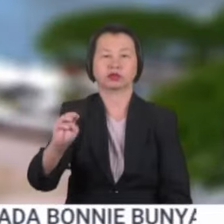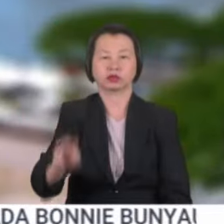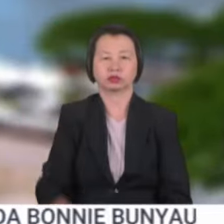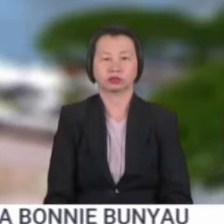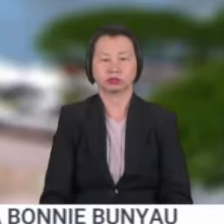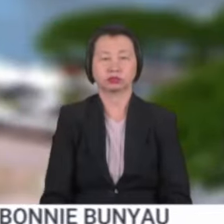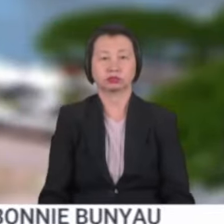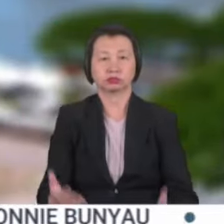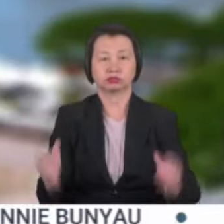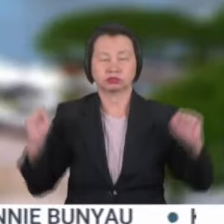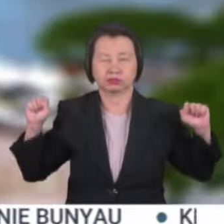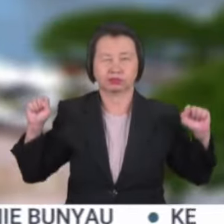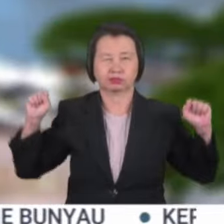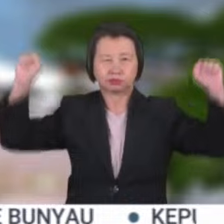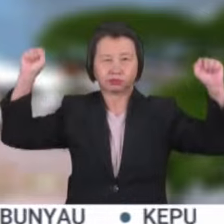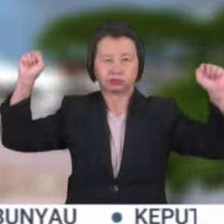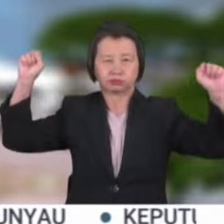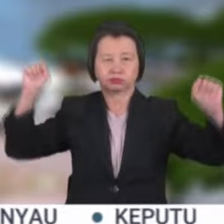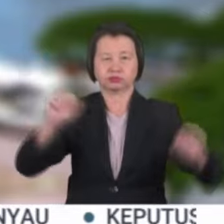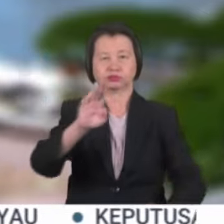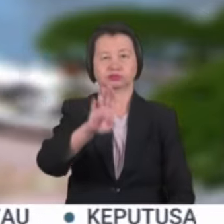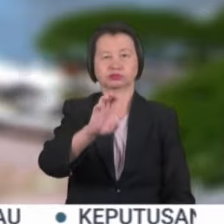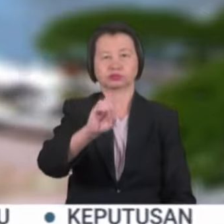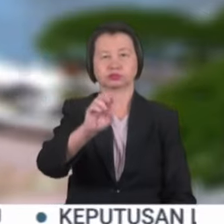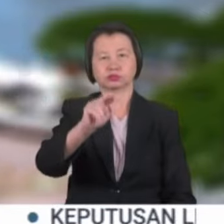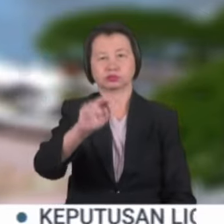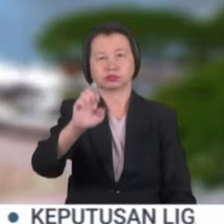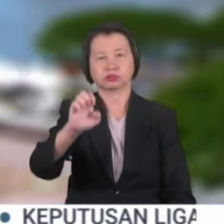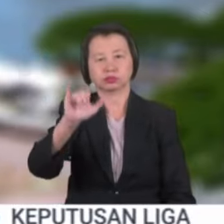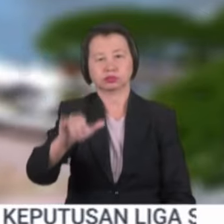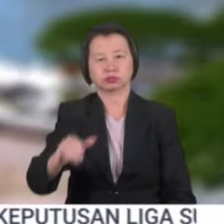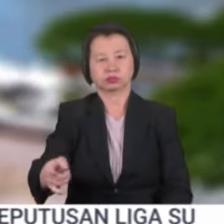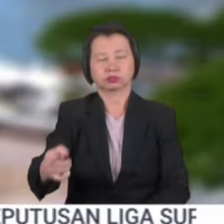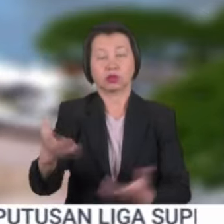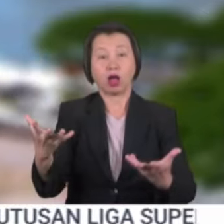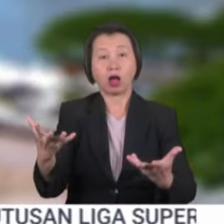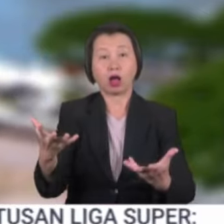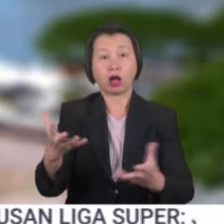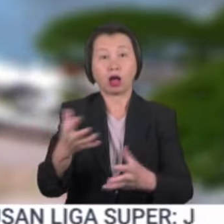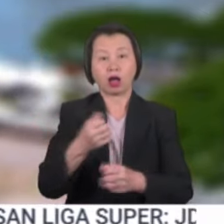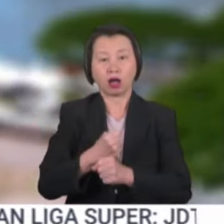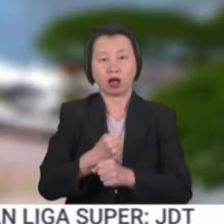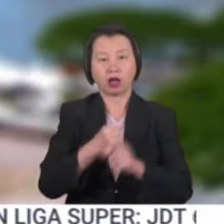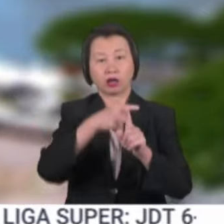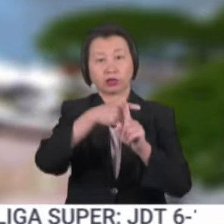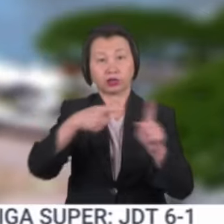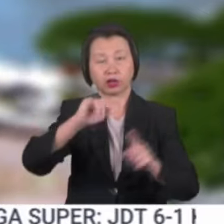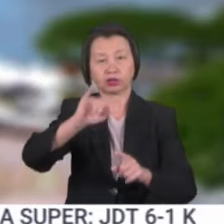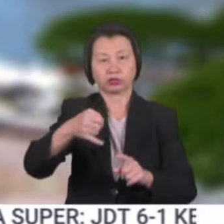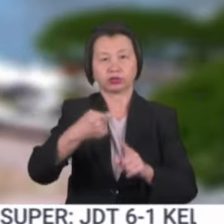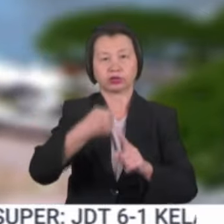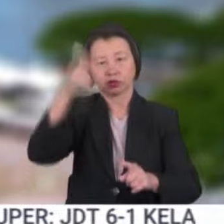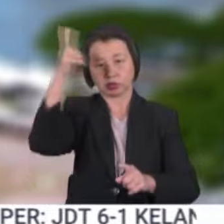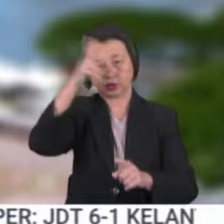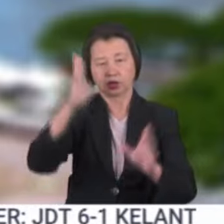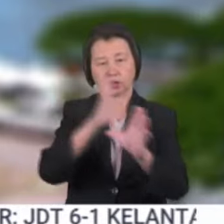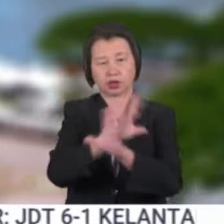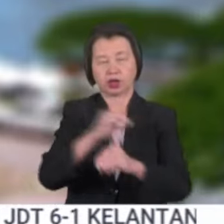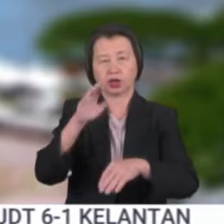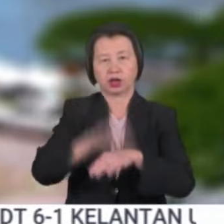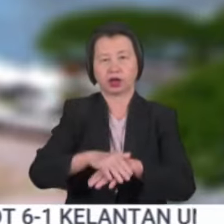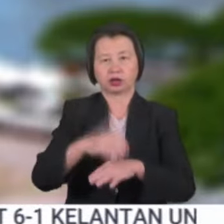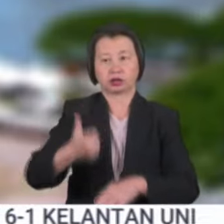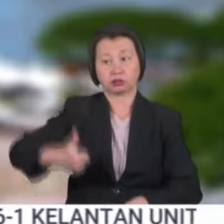Sementara itu, jaguh angkat berat para negara Boni Bunyau Gustin menerima durian runtuh setengah juta ringgit dari Kerajaan Sarawak atas